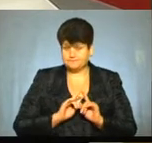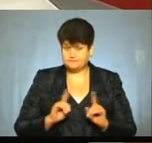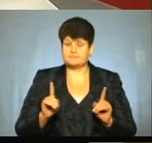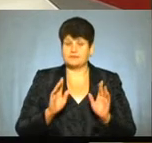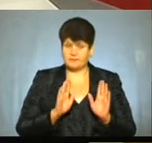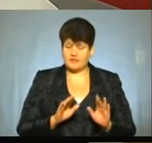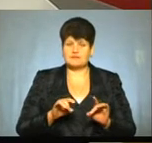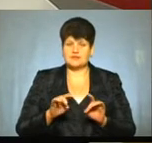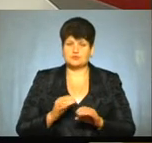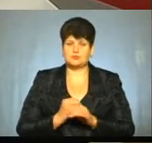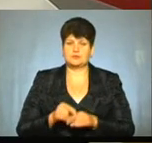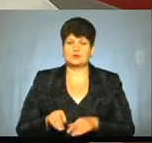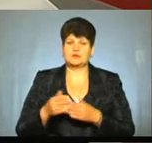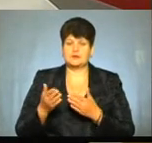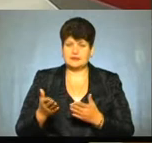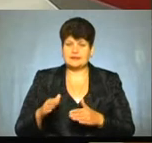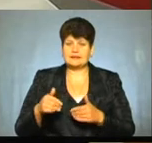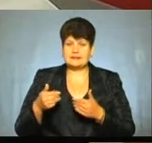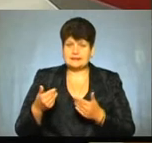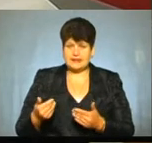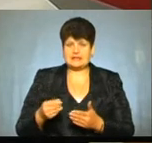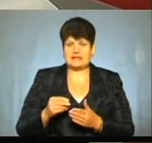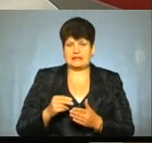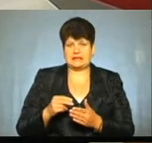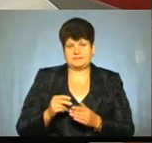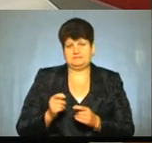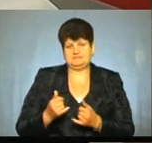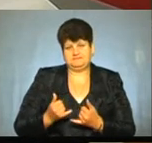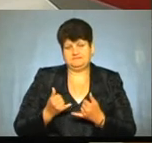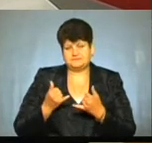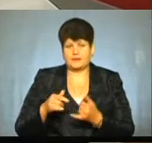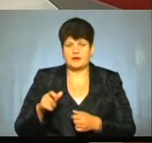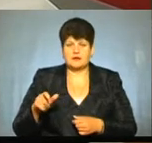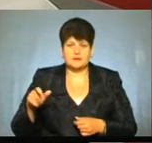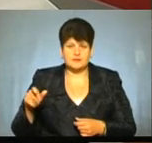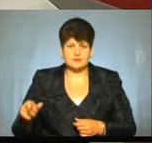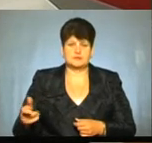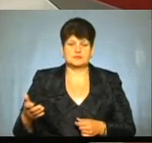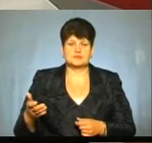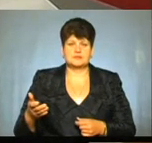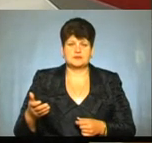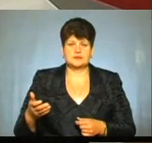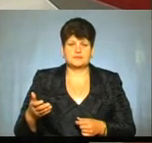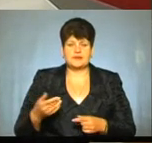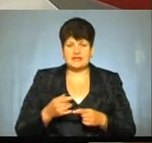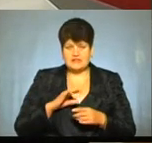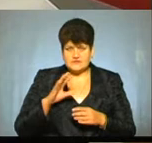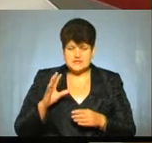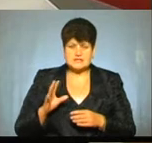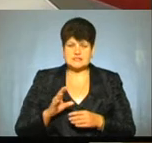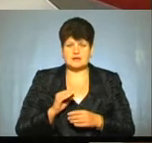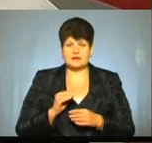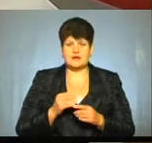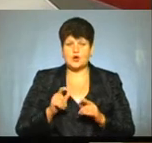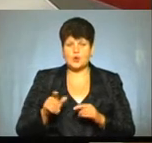специфіку регіону, він вирішив поступити таким чином. Так? Тобто дати на відкуп, скажімо так, місцевій громадськості і